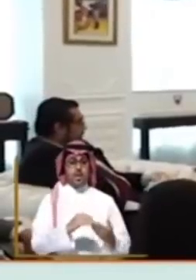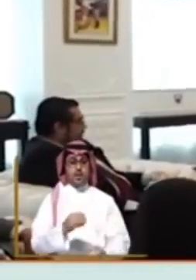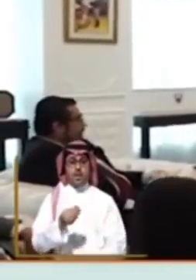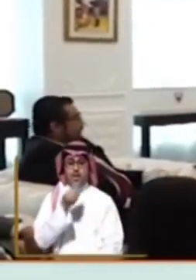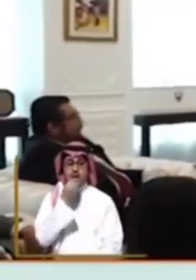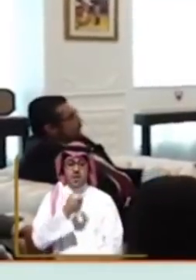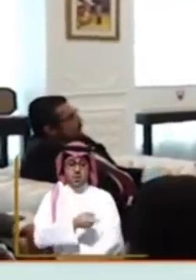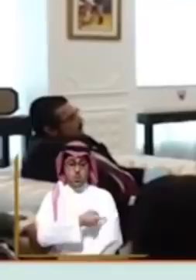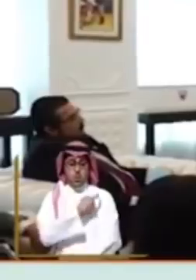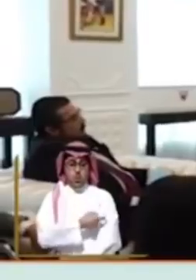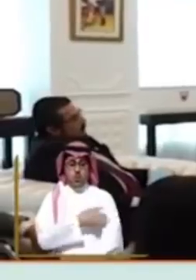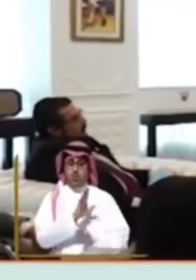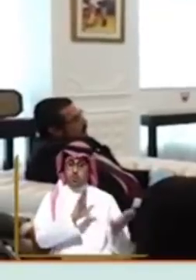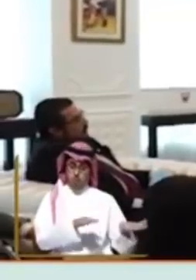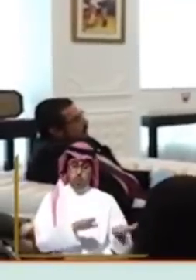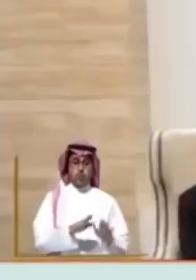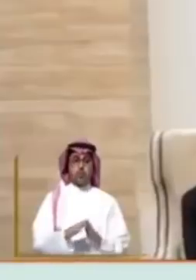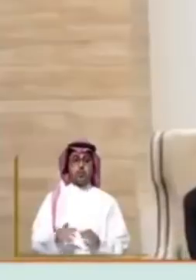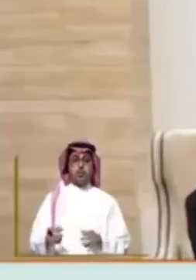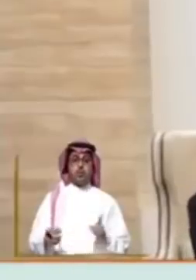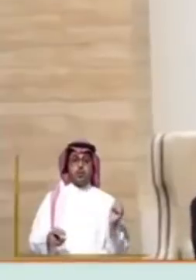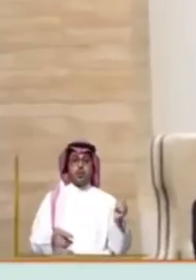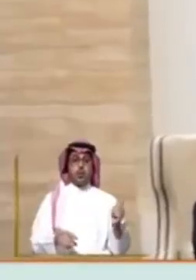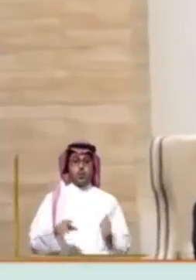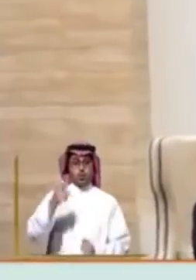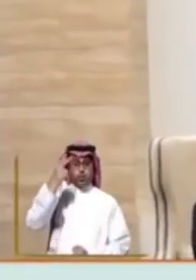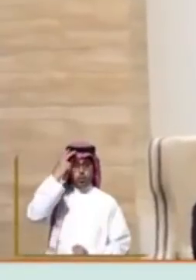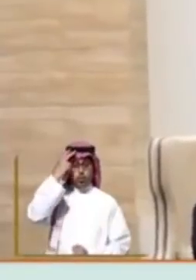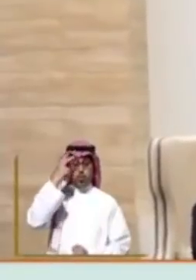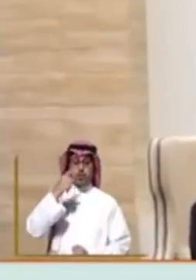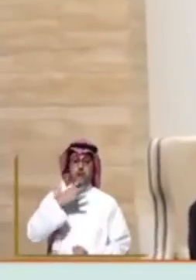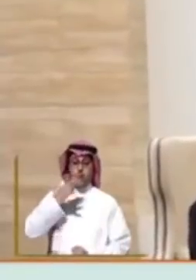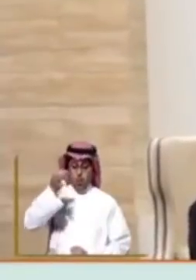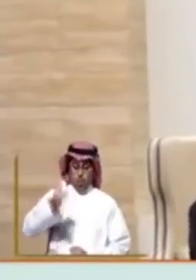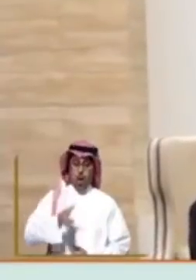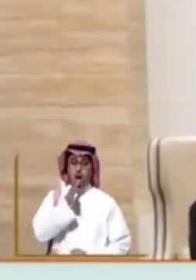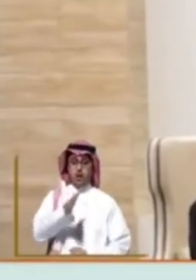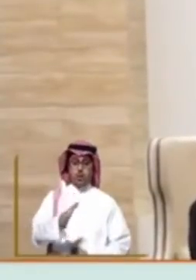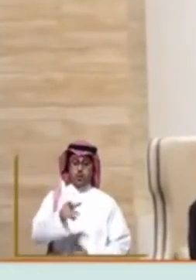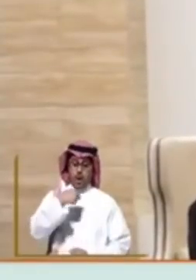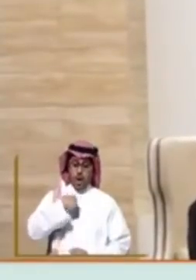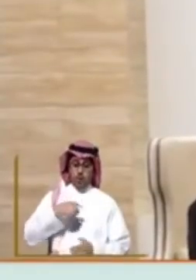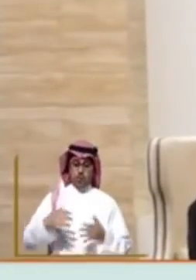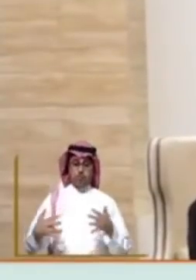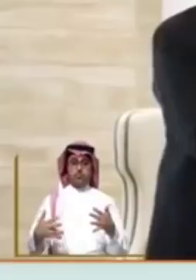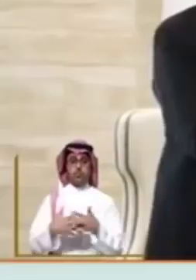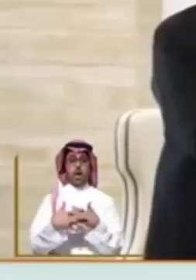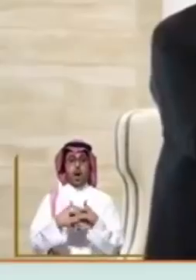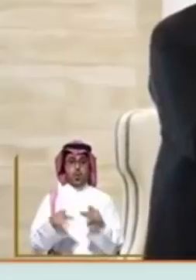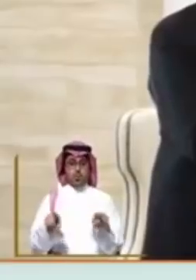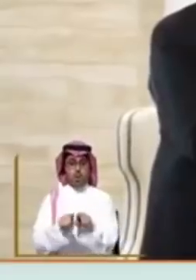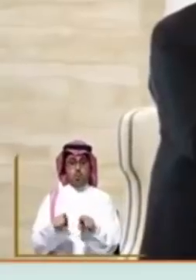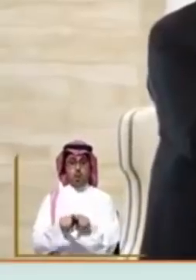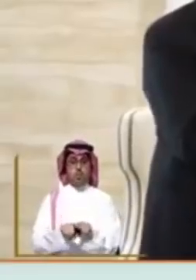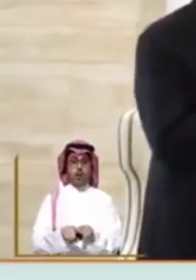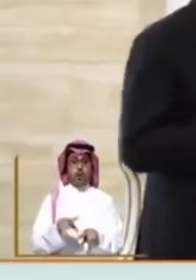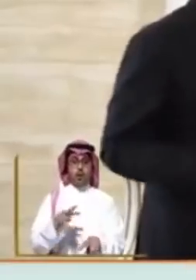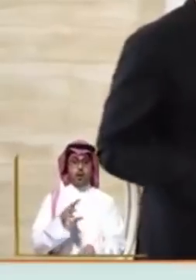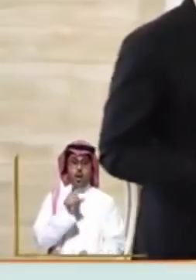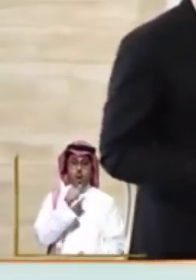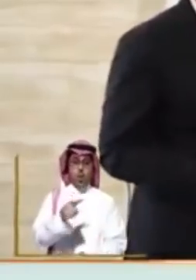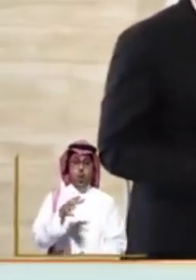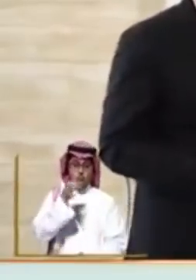في إطار ما وعدت به المملكة العربية السعودية شقيقتها ماليزيا من تكاتف وتعاون في مواجهة